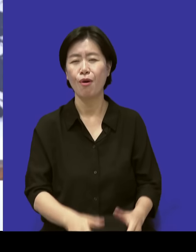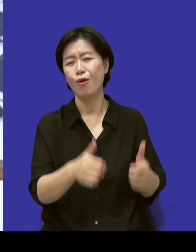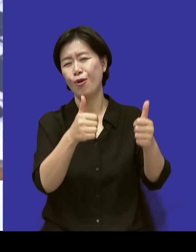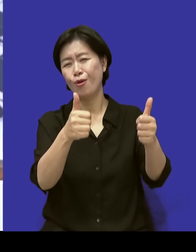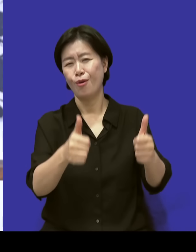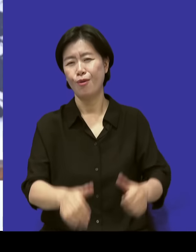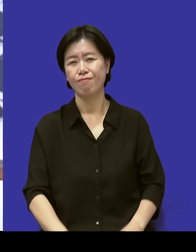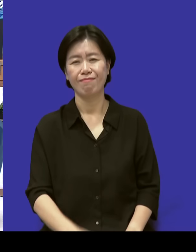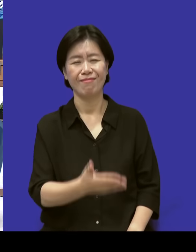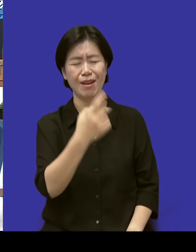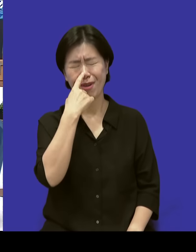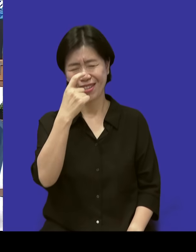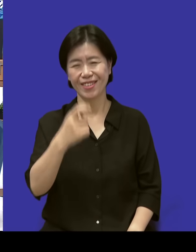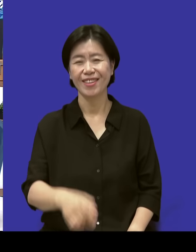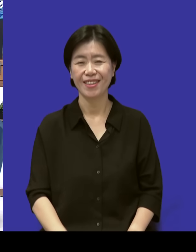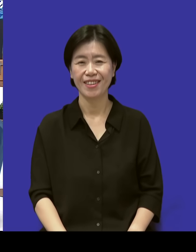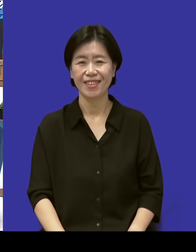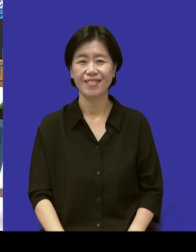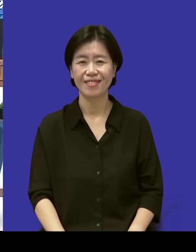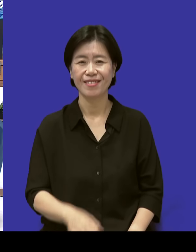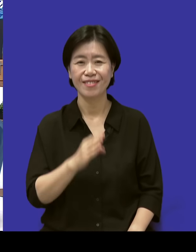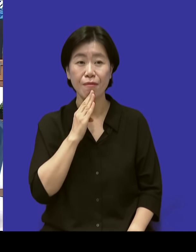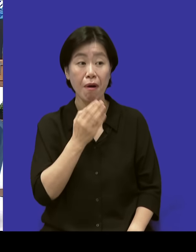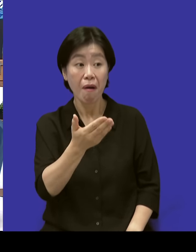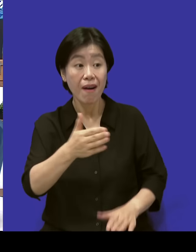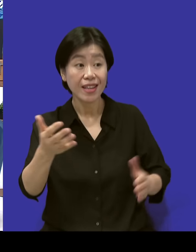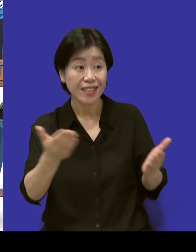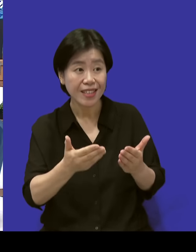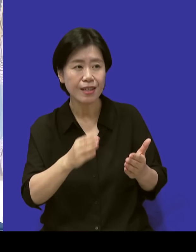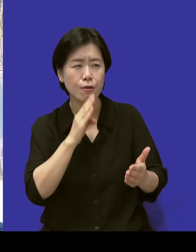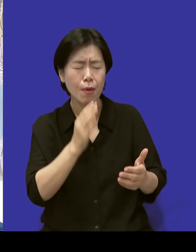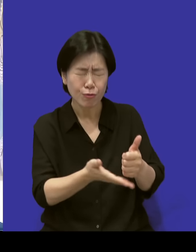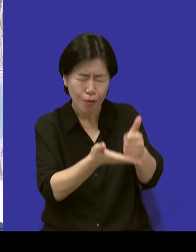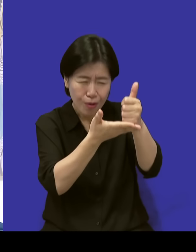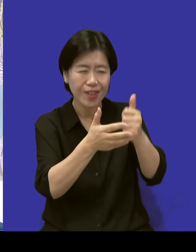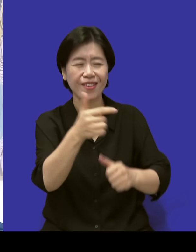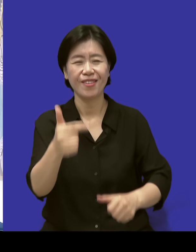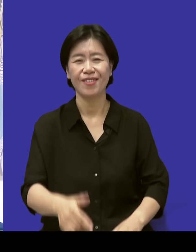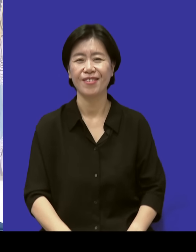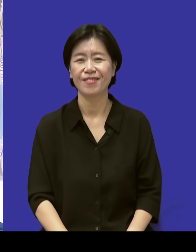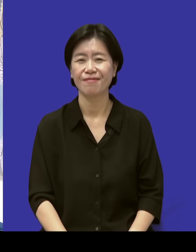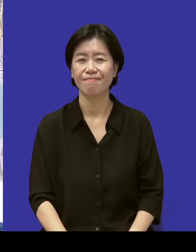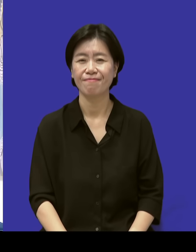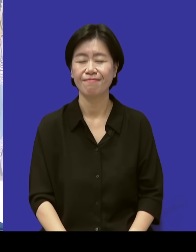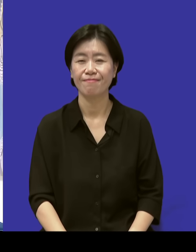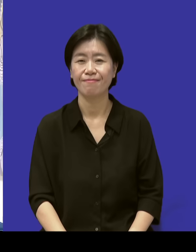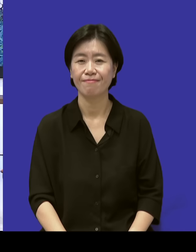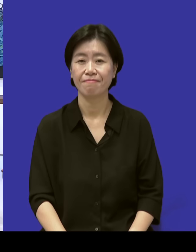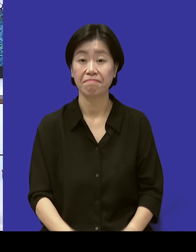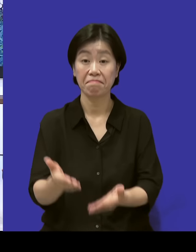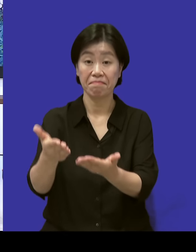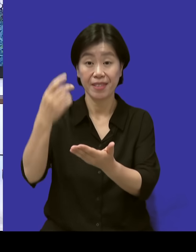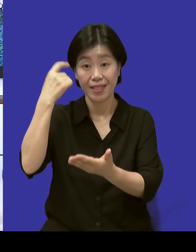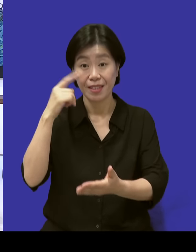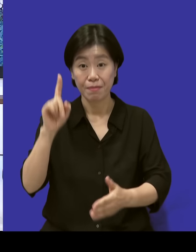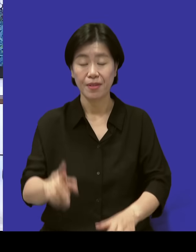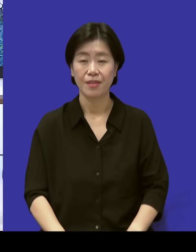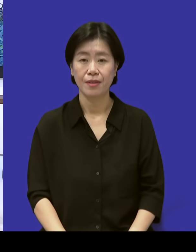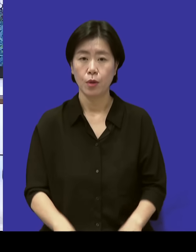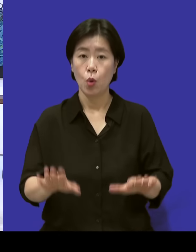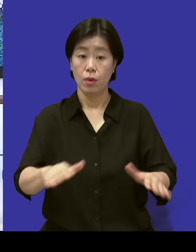너무 멋지십니다. 저 배지보다 더 빛나네요. 네네네. 아, 너무 예. 존경합니다. 예. 네, 감사합니다. 우리 범규 형제. 저는 오늘 이야기